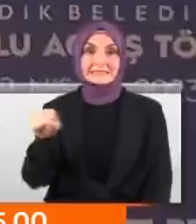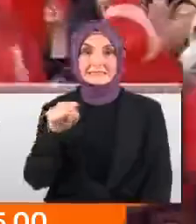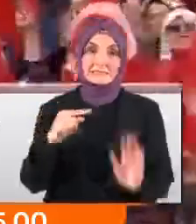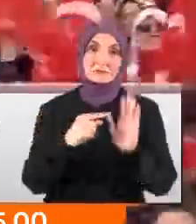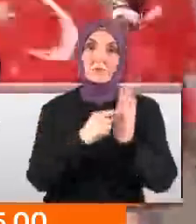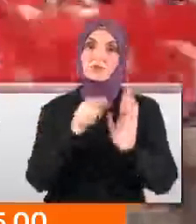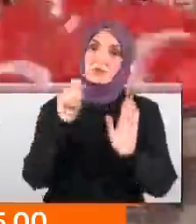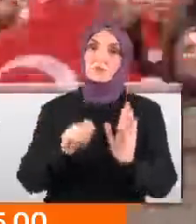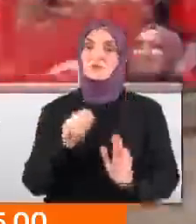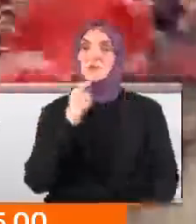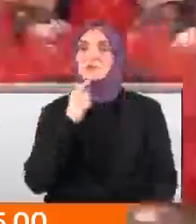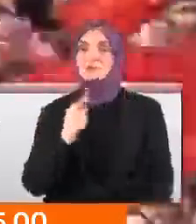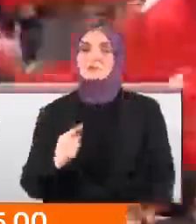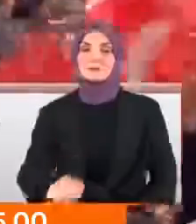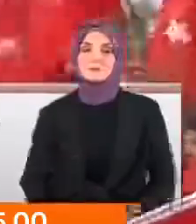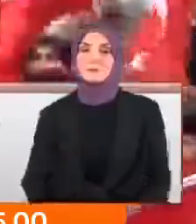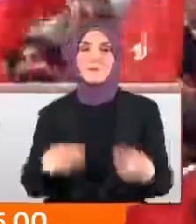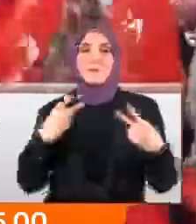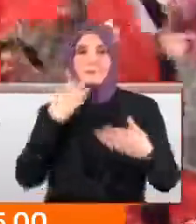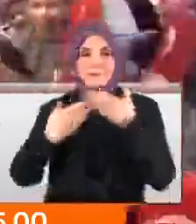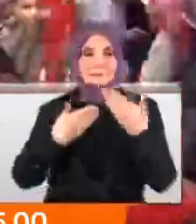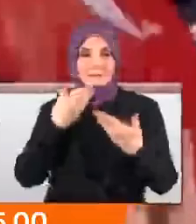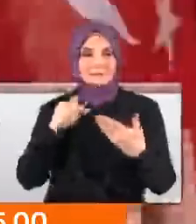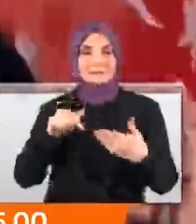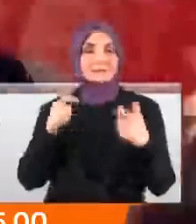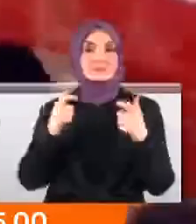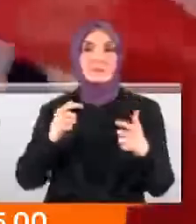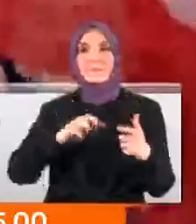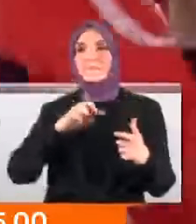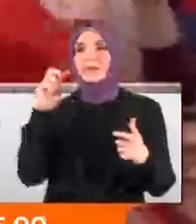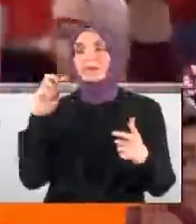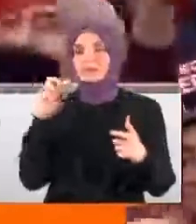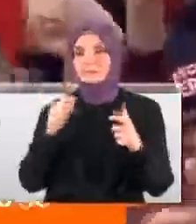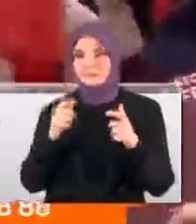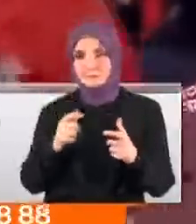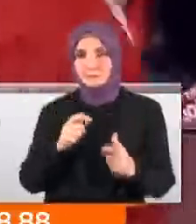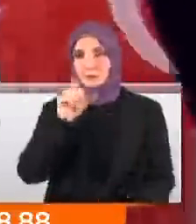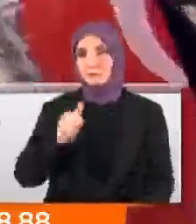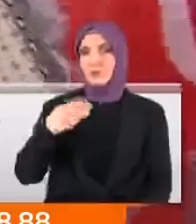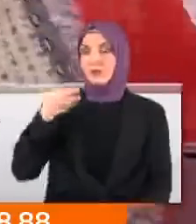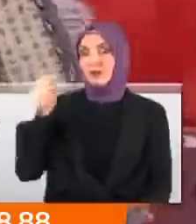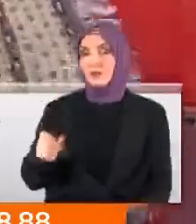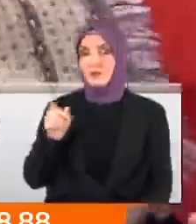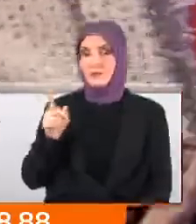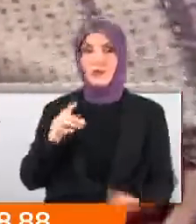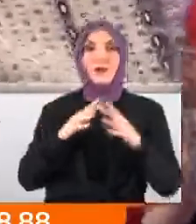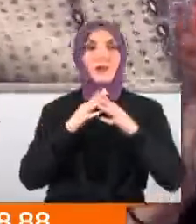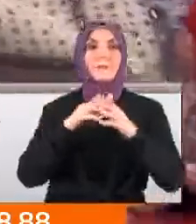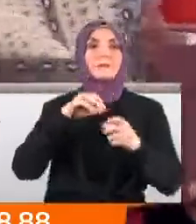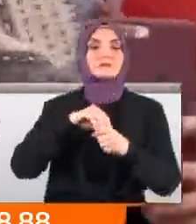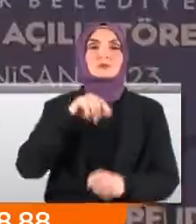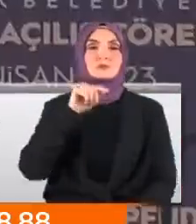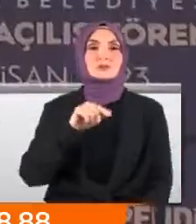bildireceksiniz. Mesajlarını bu kez Pendik'ten verdi. Cumhurbaşkanı Erdoğan kalabalıktan gösterilen seccadeye